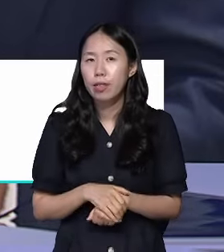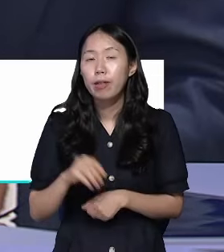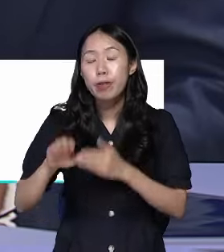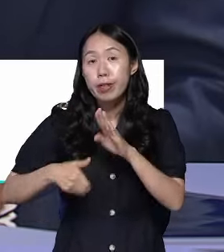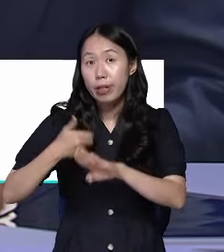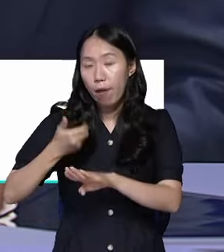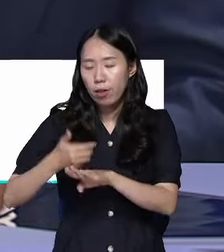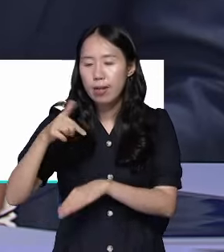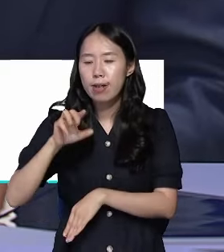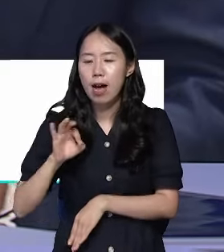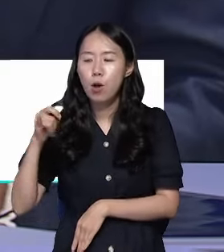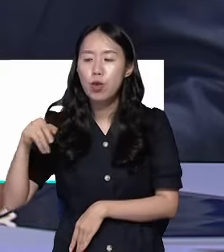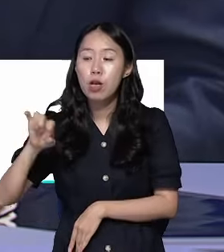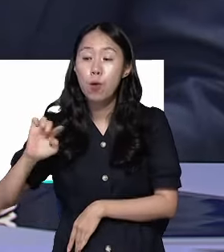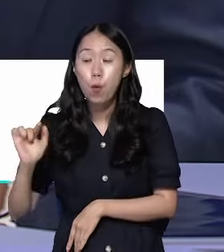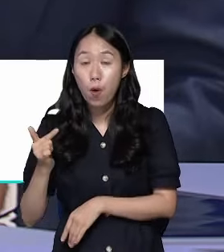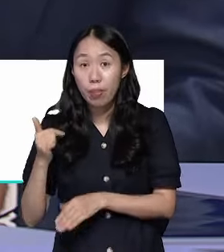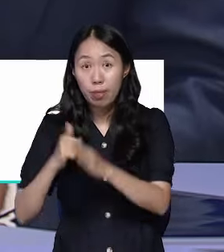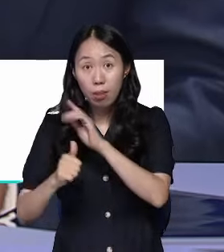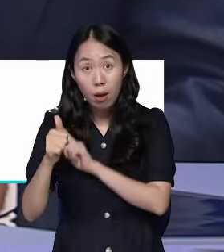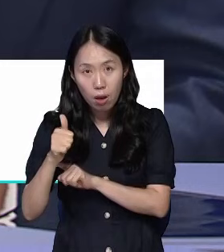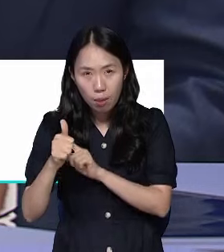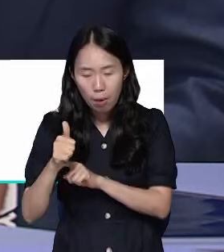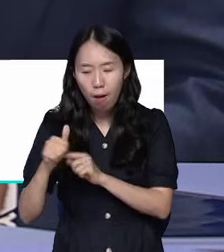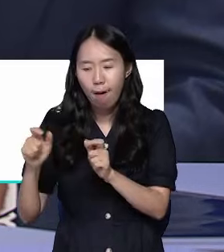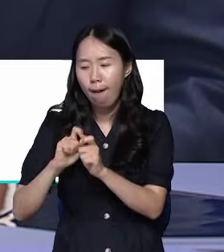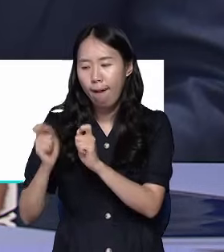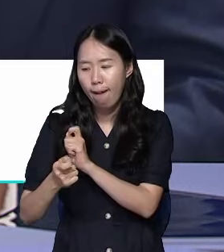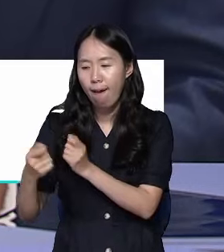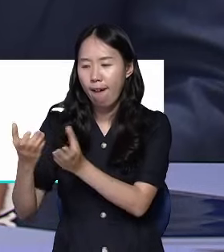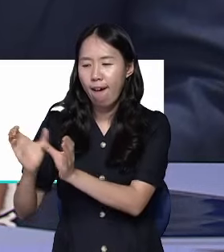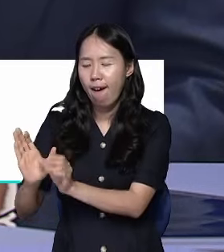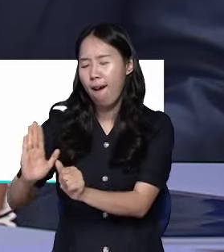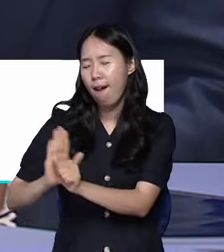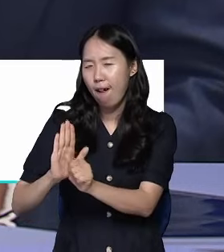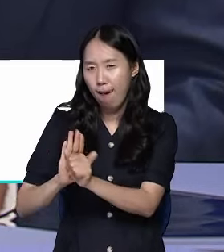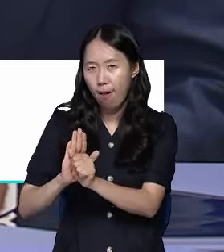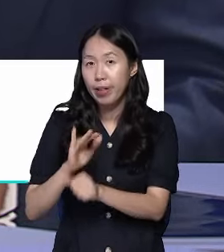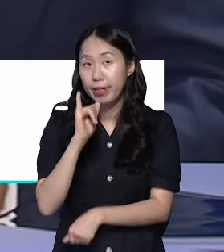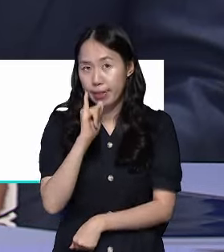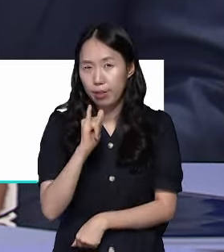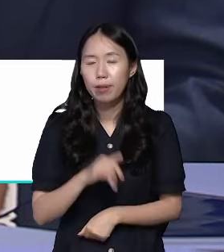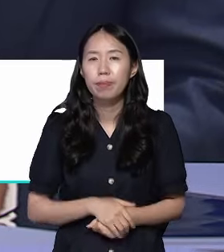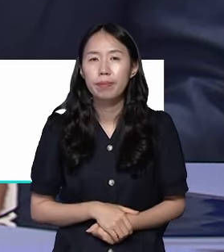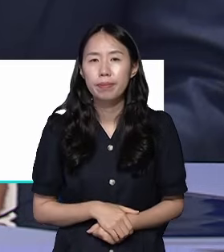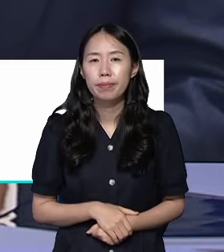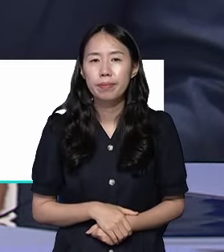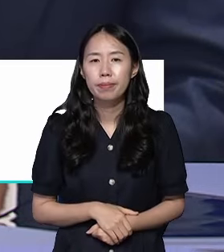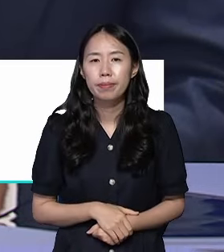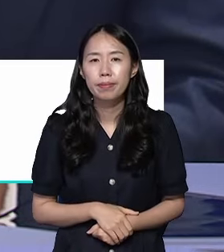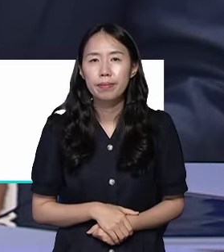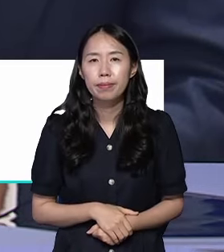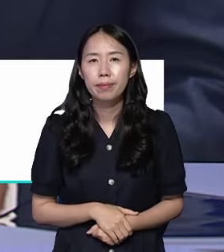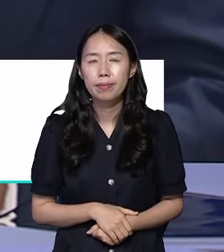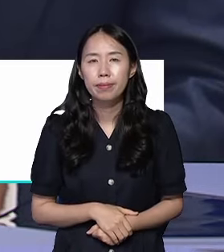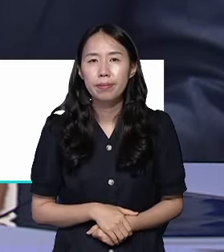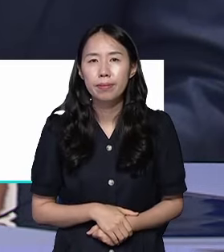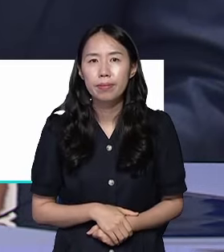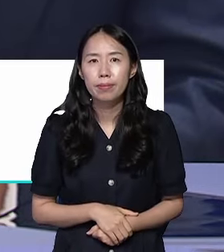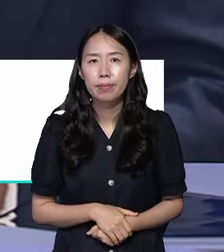전국혁신회의 강의원 상임대표는 민주당의 최대 계파를 활용한 바람몰이에 나섰습니다. 김재현 기자의